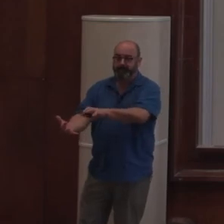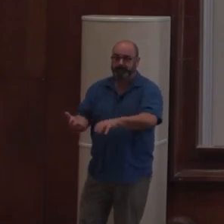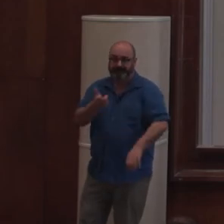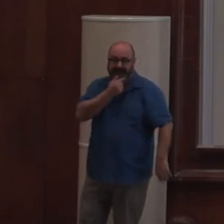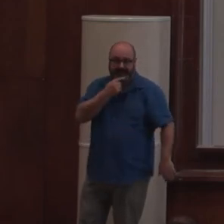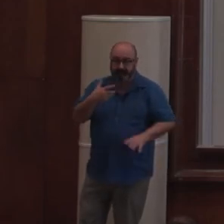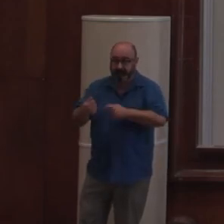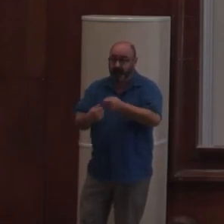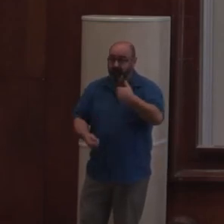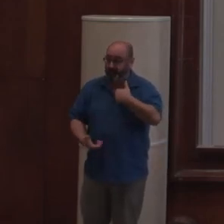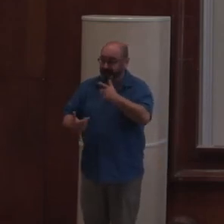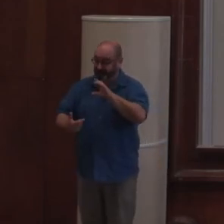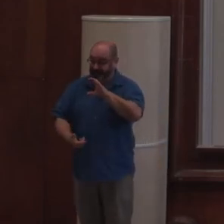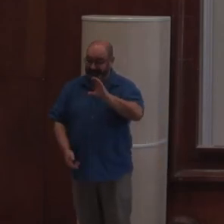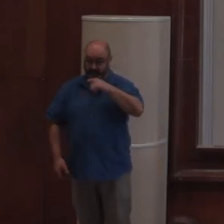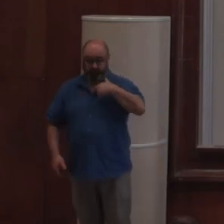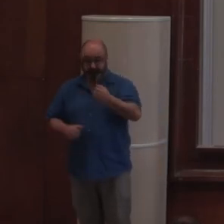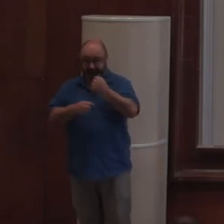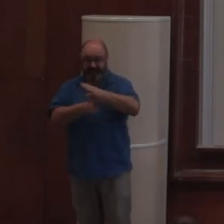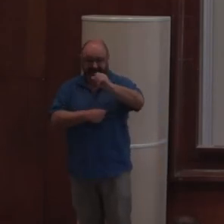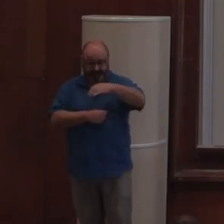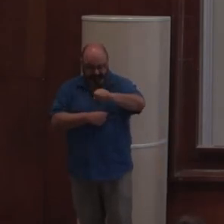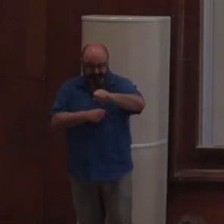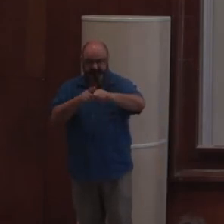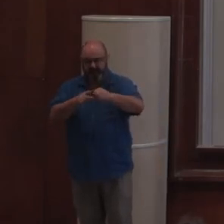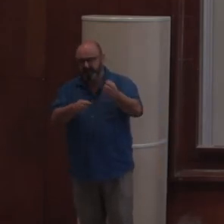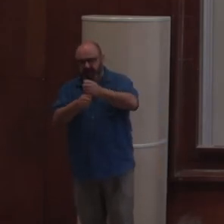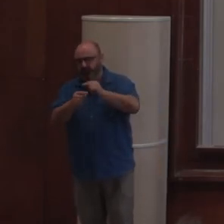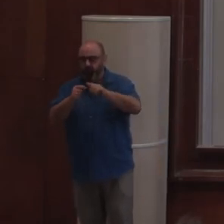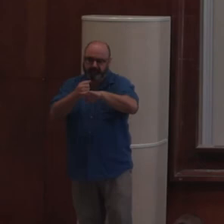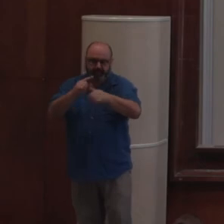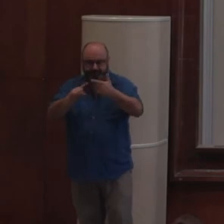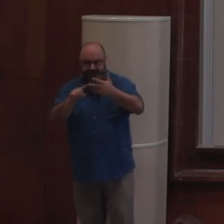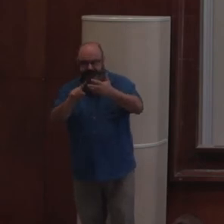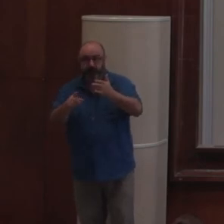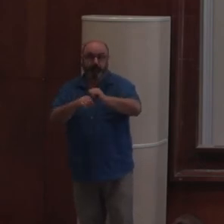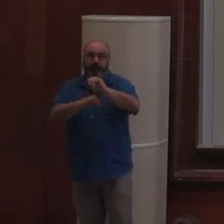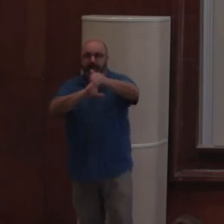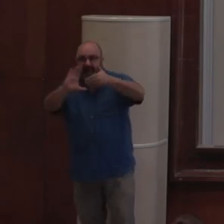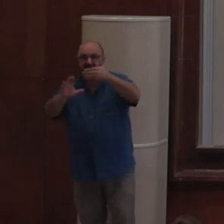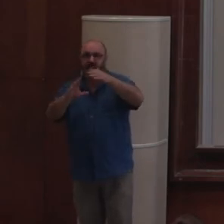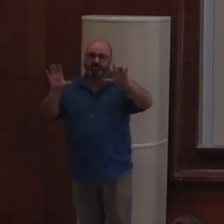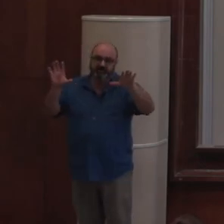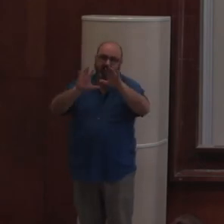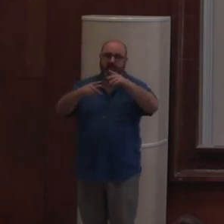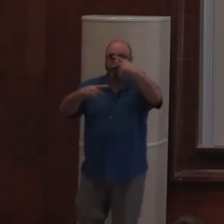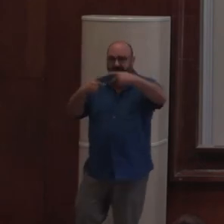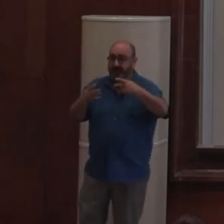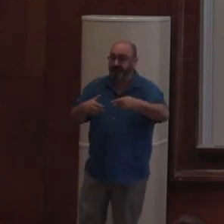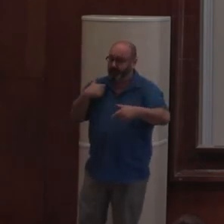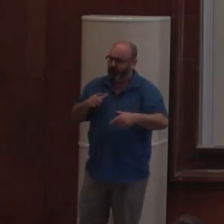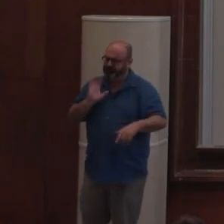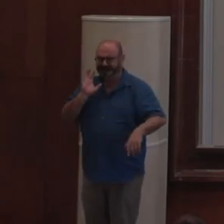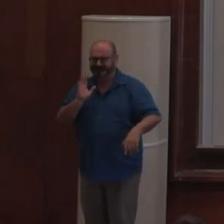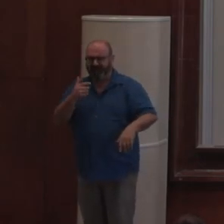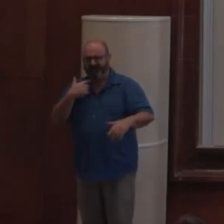C'est-à que nous, on fait un CMS et le CMS, il fait un certain nombre de trucs de base que je vous ai montré. Là, par exemple, ça affiche des images, des pages, etc. Et puis, il y a quelqu'un qui dit « Oui,